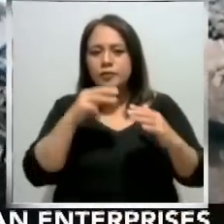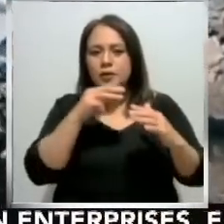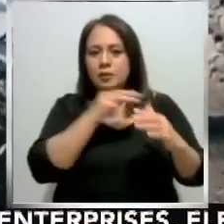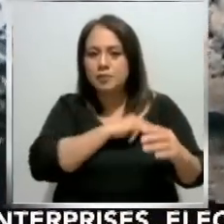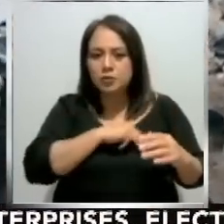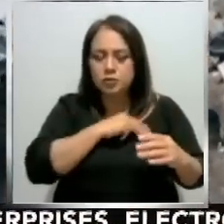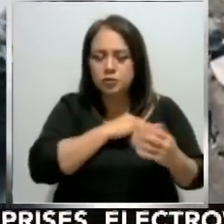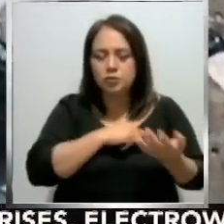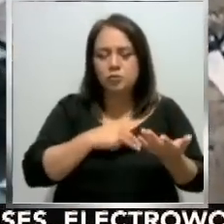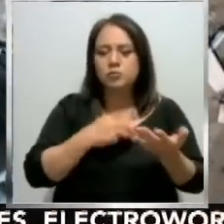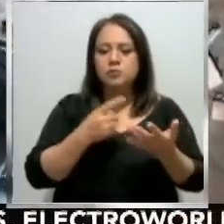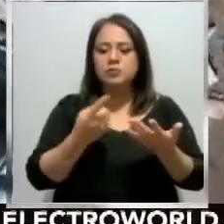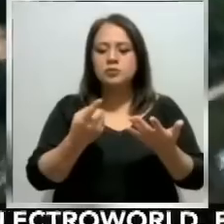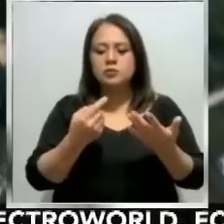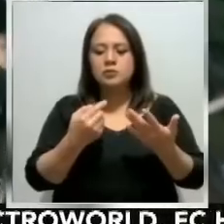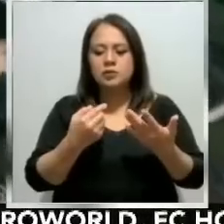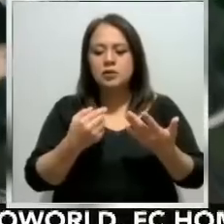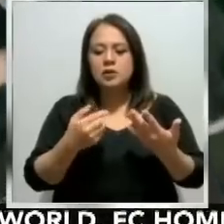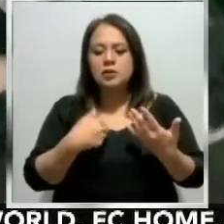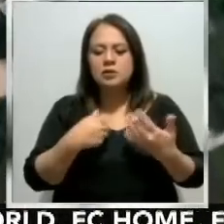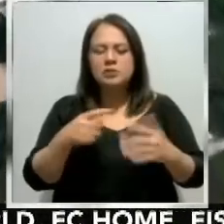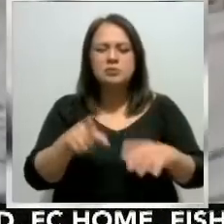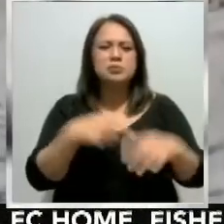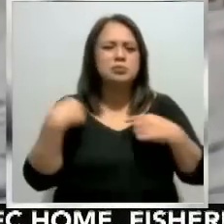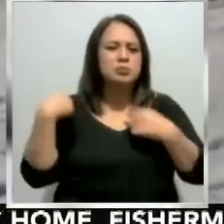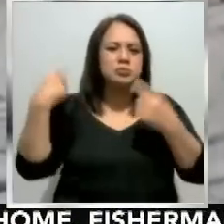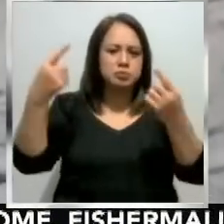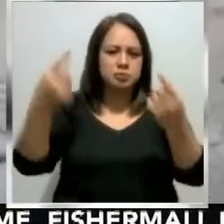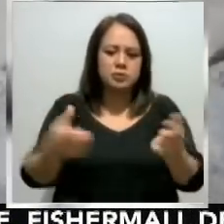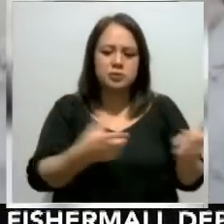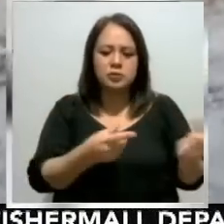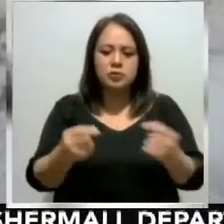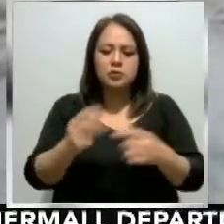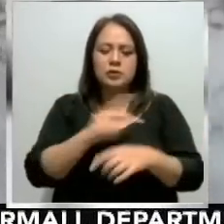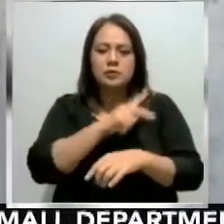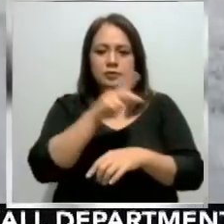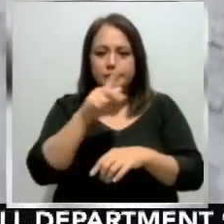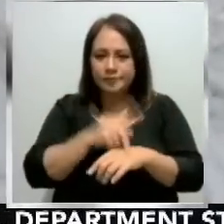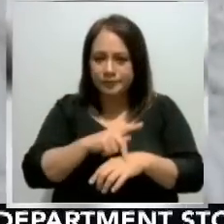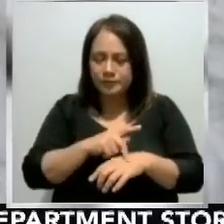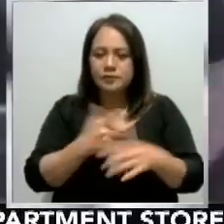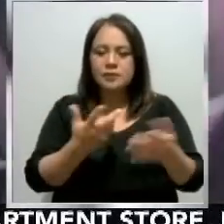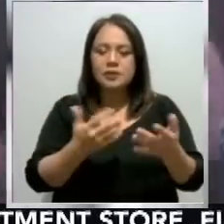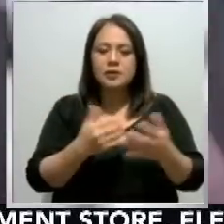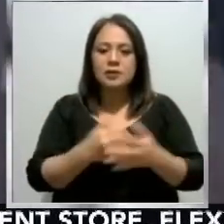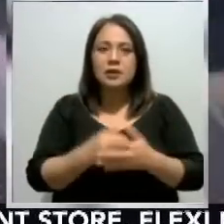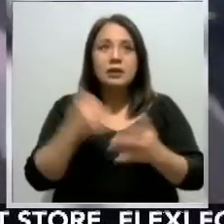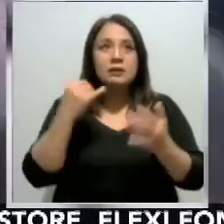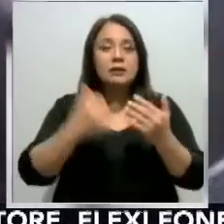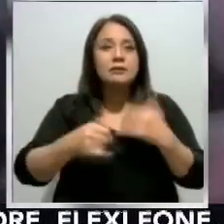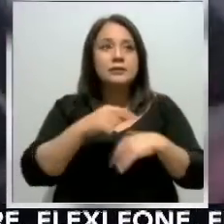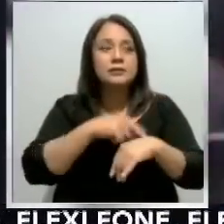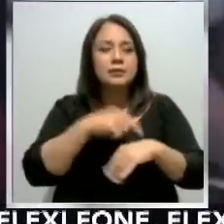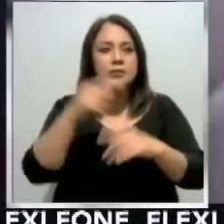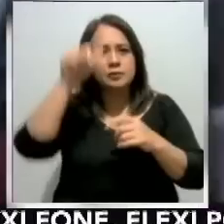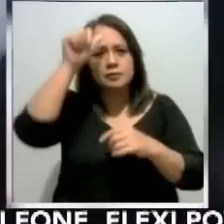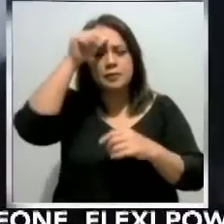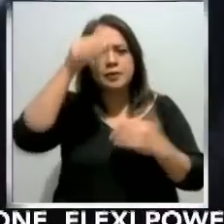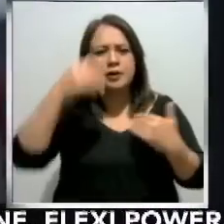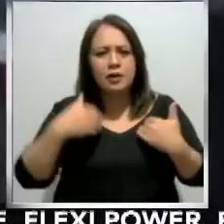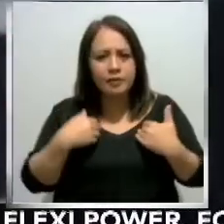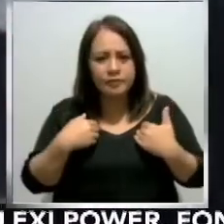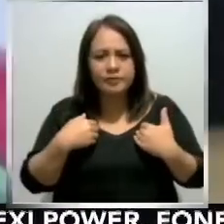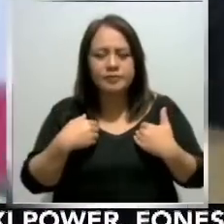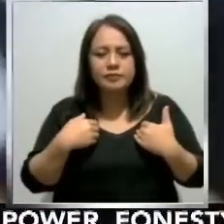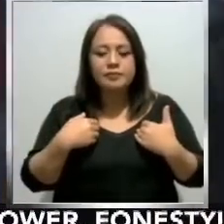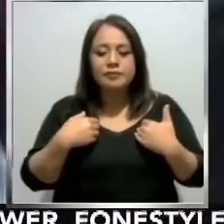nasalanta po, isa matagal na po ginagawa ng ating bansa. So last time na naalala ko is meron po tayong na nagkaroon po